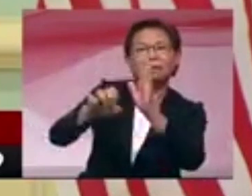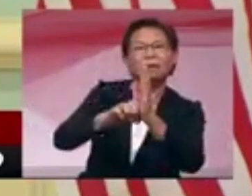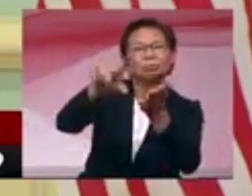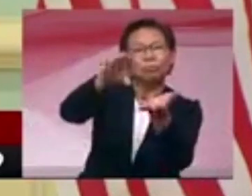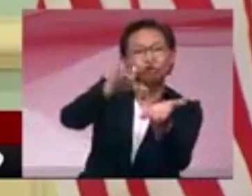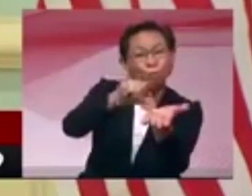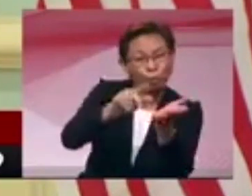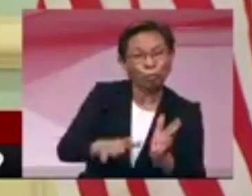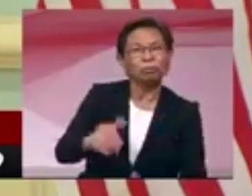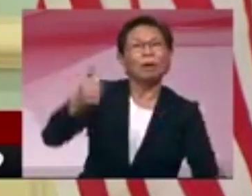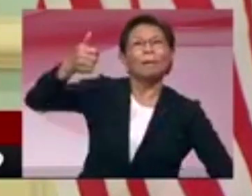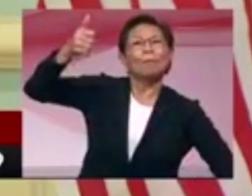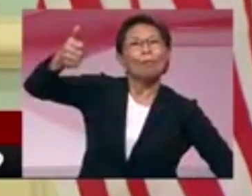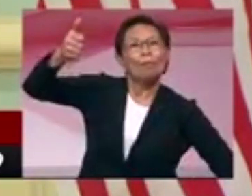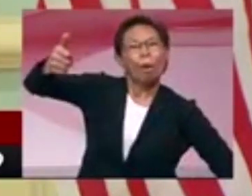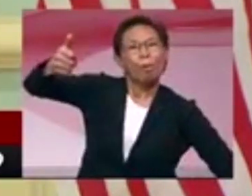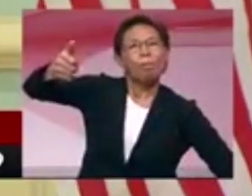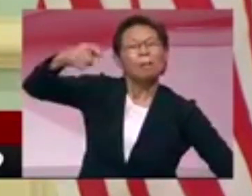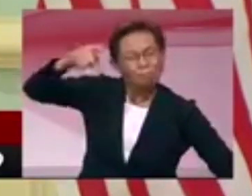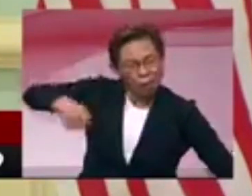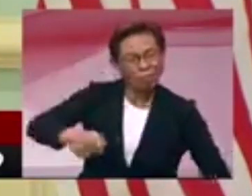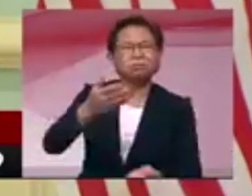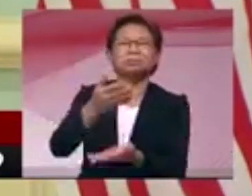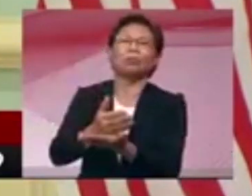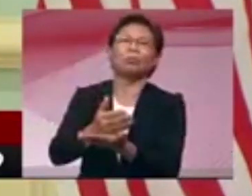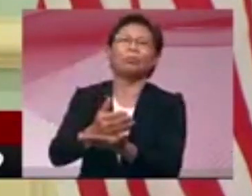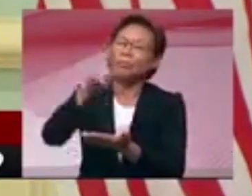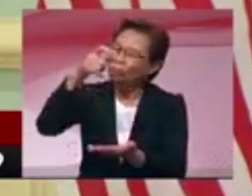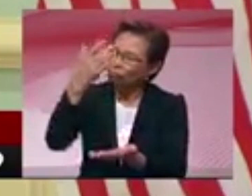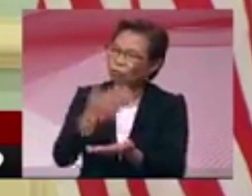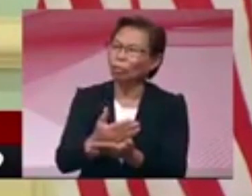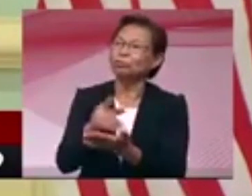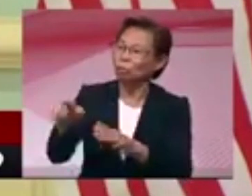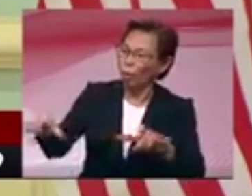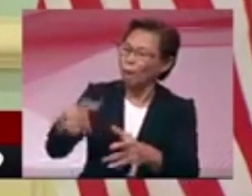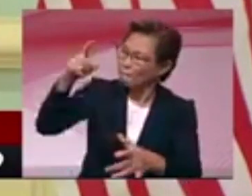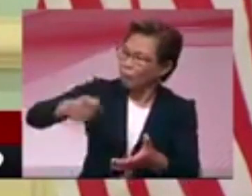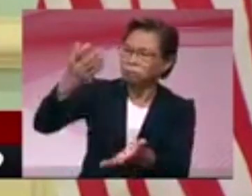tinggi supaya mereka menghentikan tindakan yang mereka lakukan